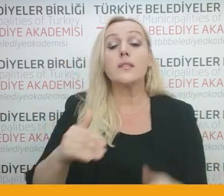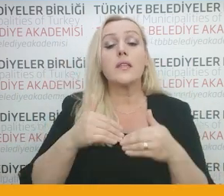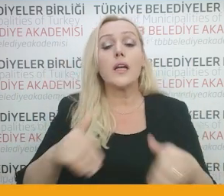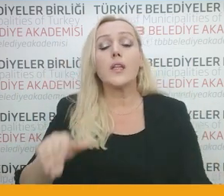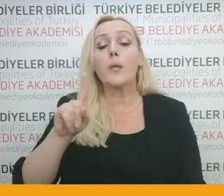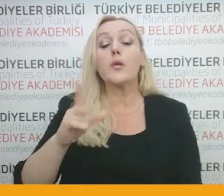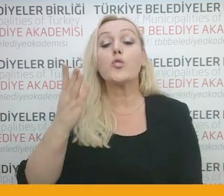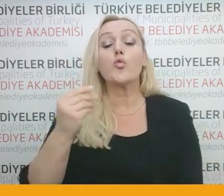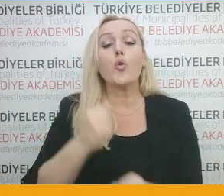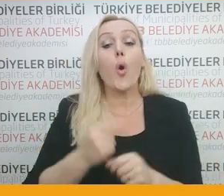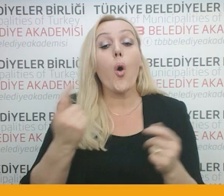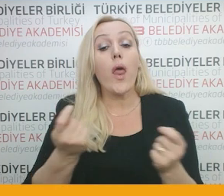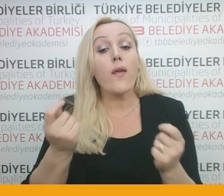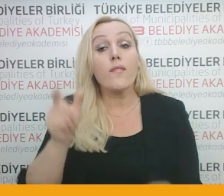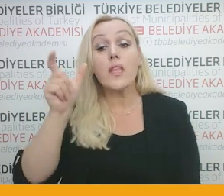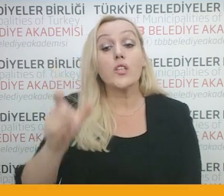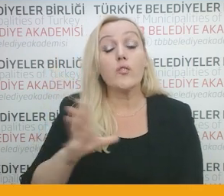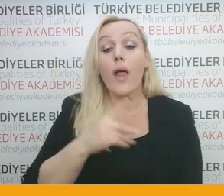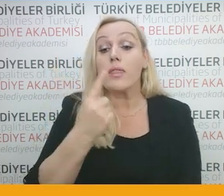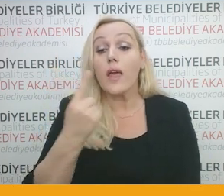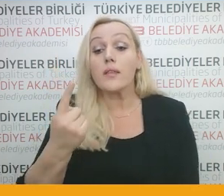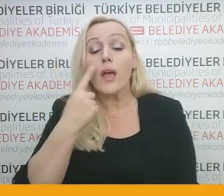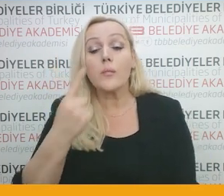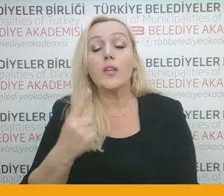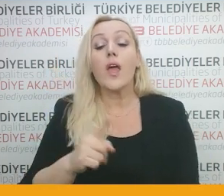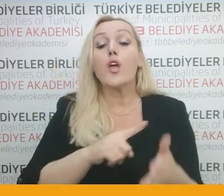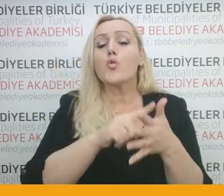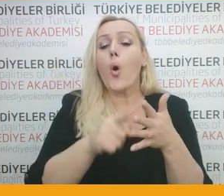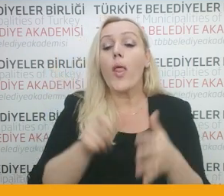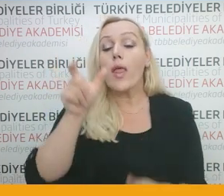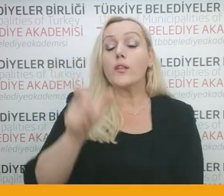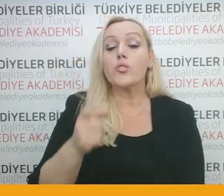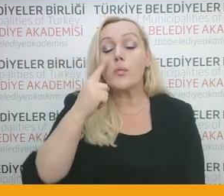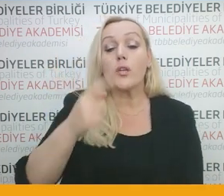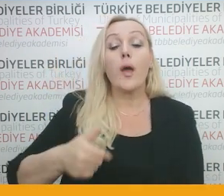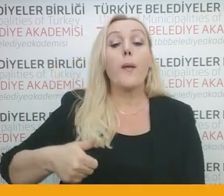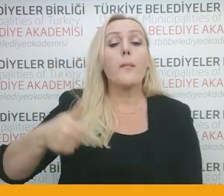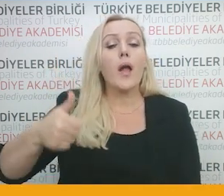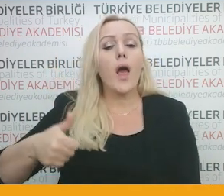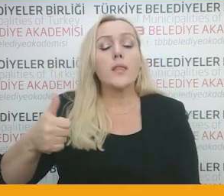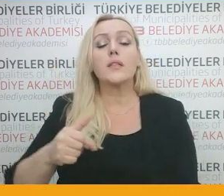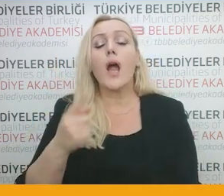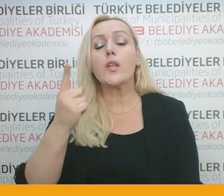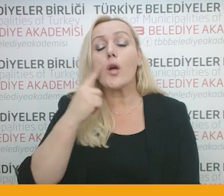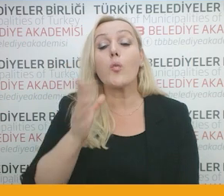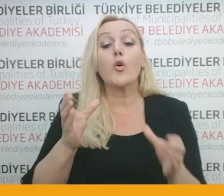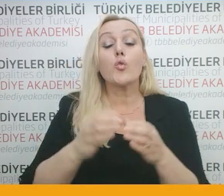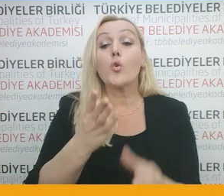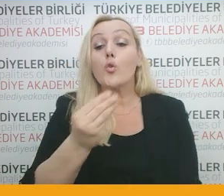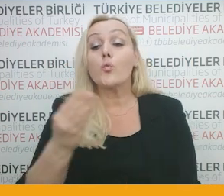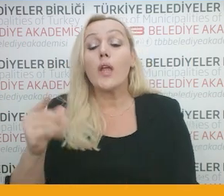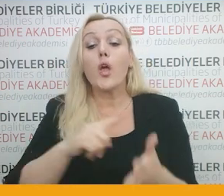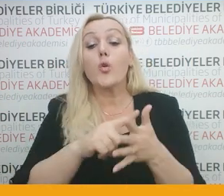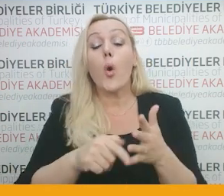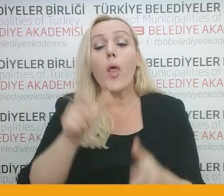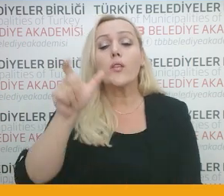görevli var. Bunlara tek tek bakacağız. Öncelikle üst yöneticiye bakacağız arkadaşlar. Bakanlıklarda ve diğer kamu idarelerinde üst yönetici, il